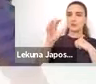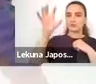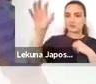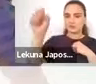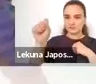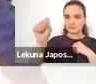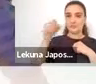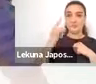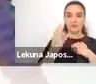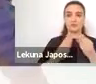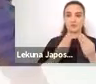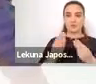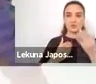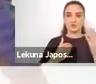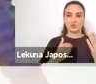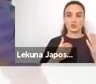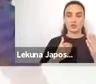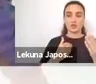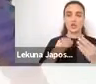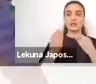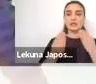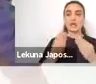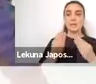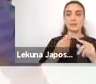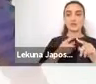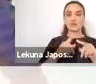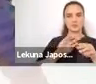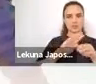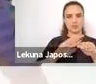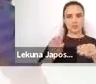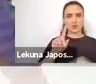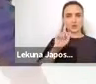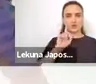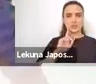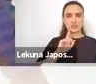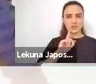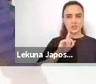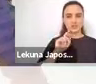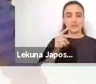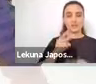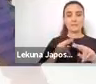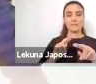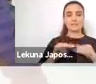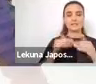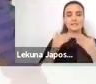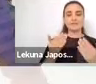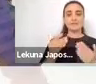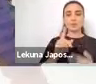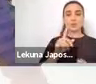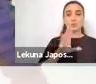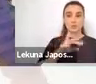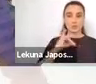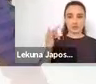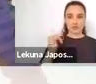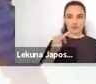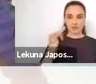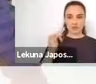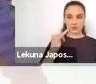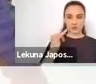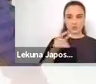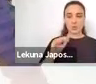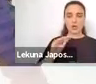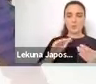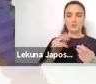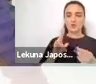მისთვის თამაშია. თამაში გარდა იმისა, რომ სასიამოვნოა, იმისთვის რომ იყოს საინტერესო,